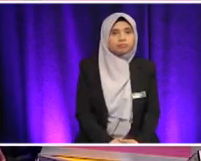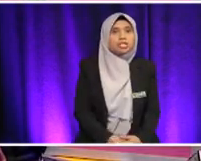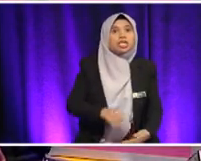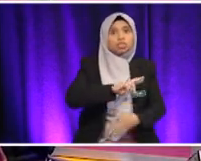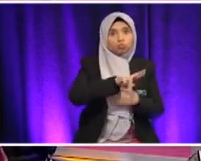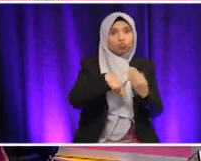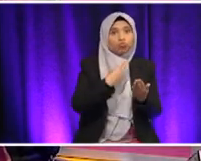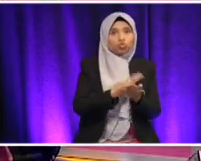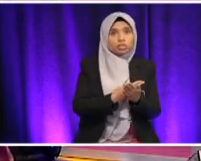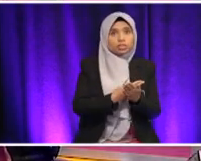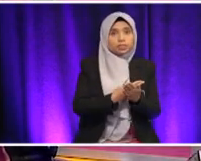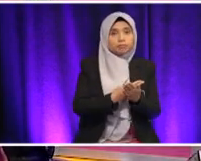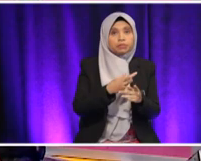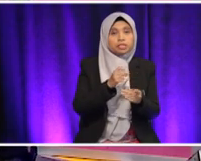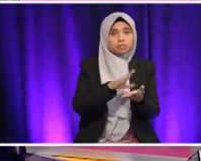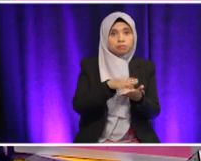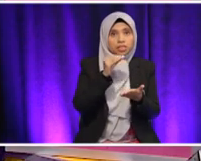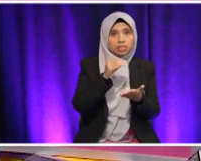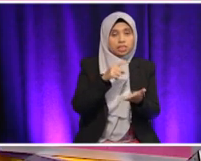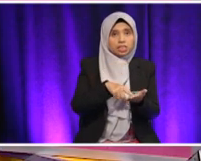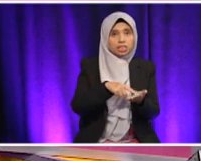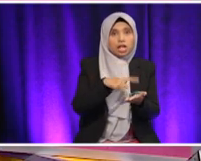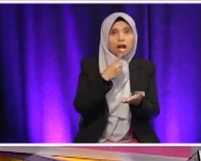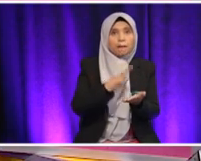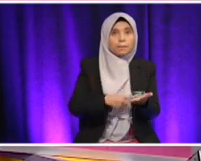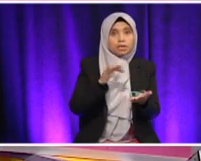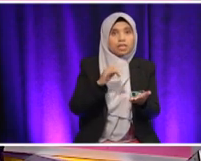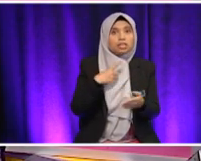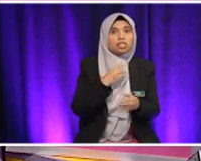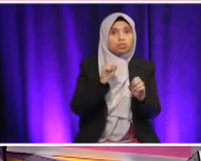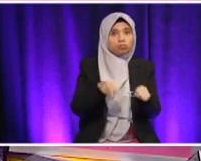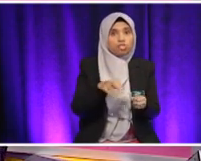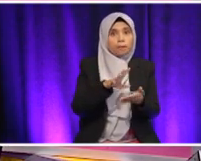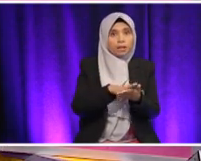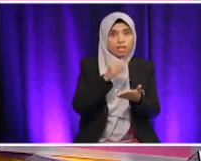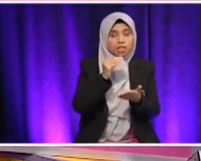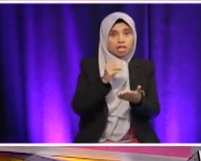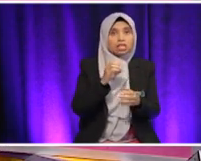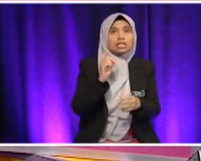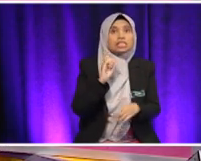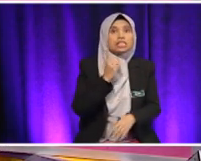daripada model ini aku yang perlu kita apa yang boleh kita pelajari Ya Allah